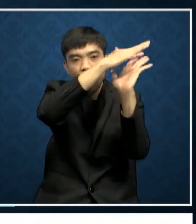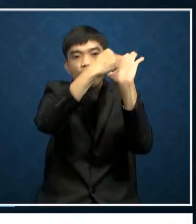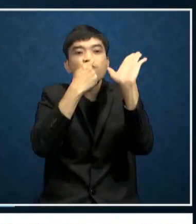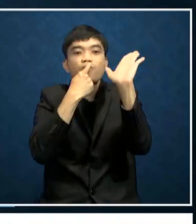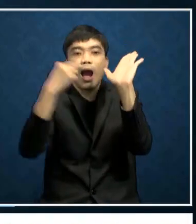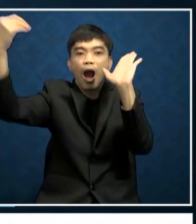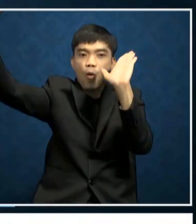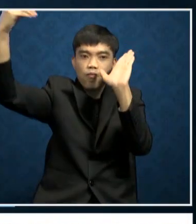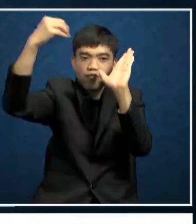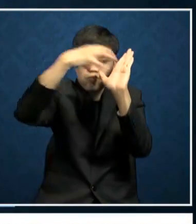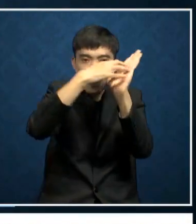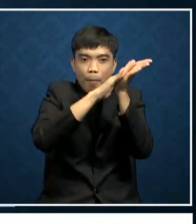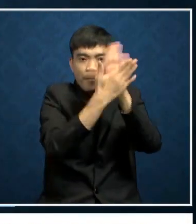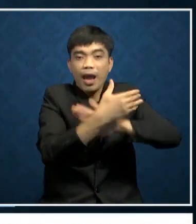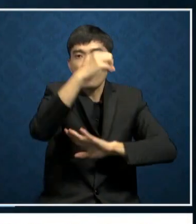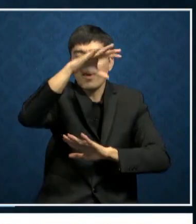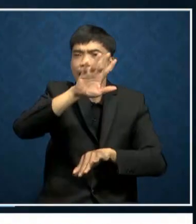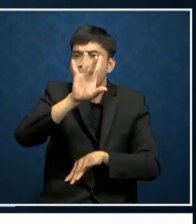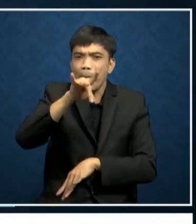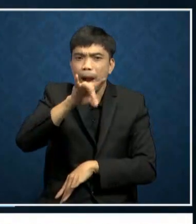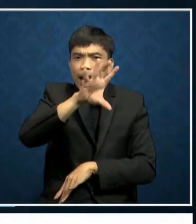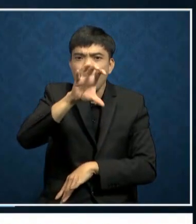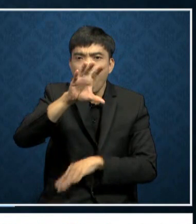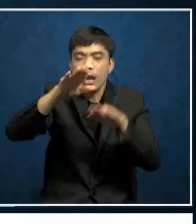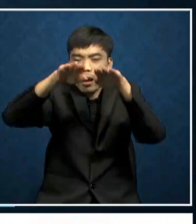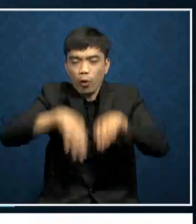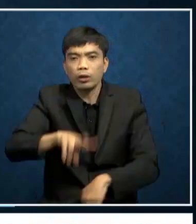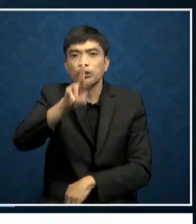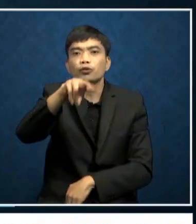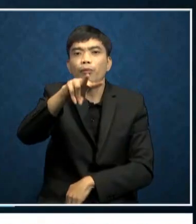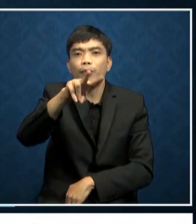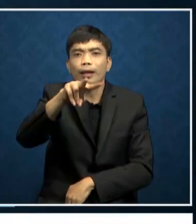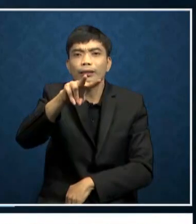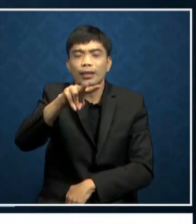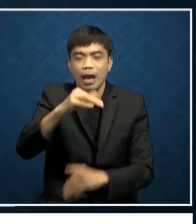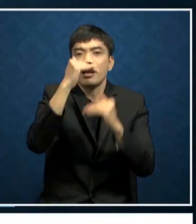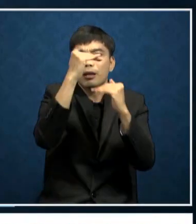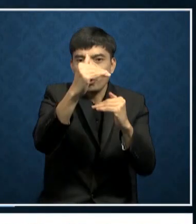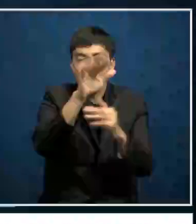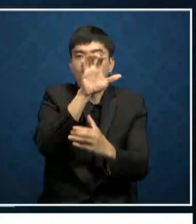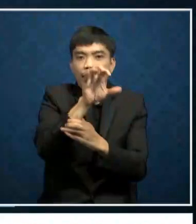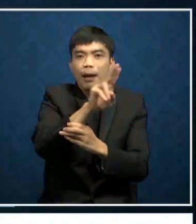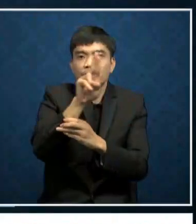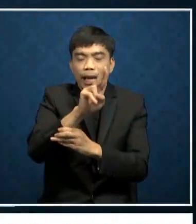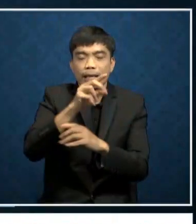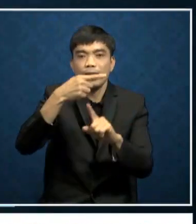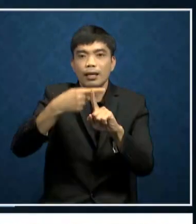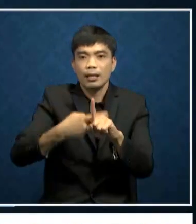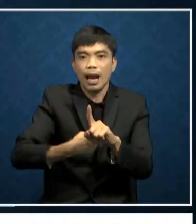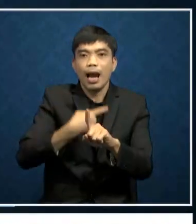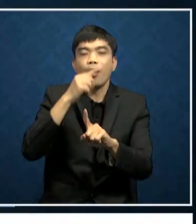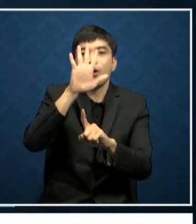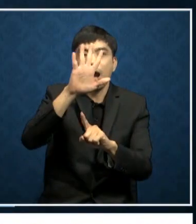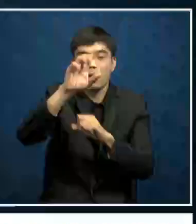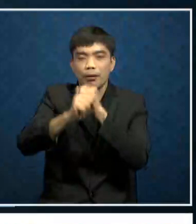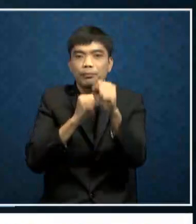เดิมเอ่อ 8,500บาทเหลือ 2,000บาทนะครับหรือมีผลใช้บังคับตั้งแต่ 9พฤษภาคม 64นะครับตาม